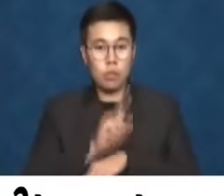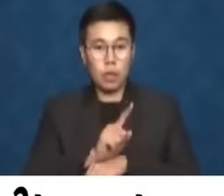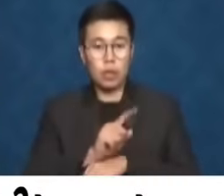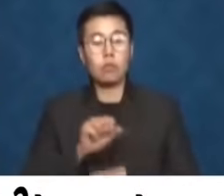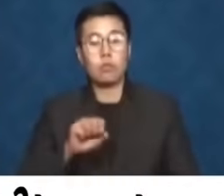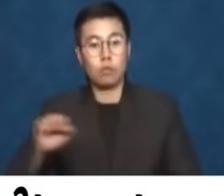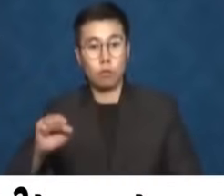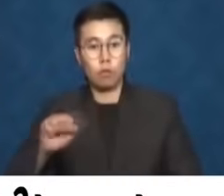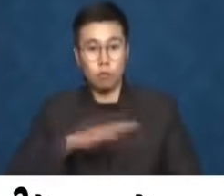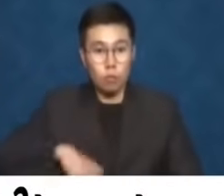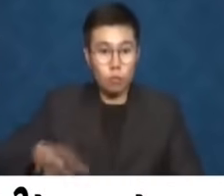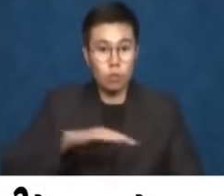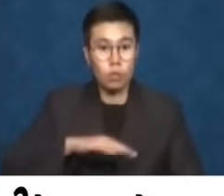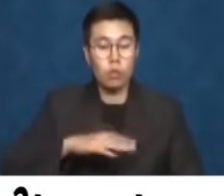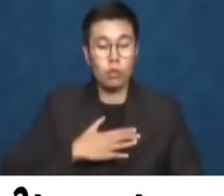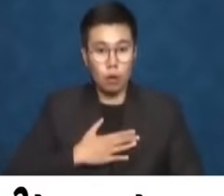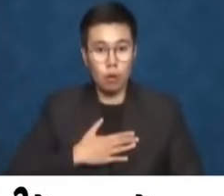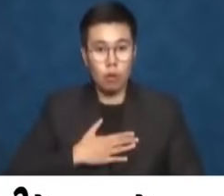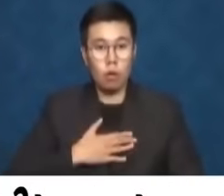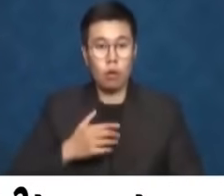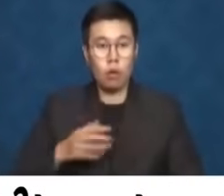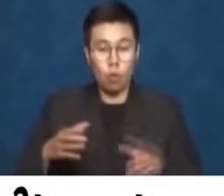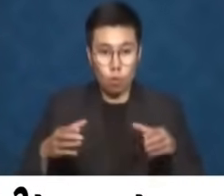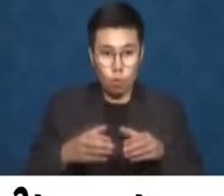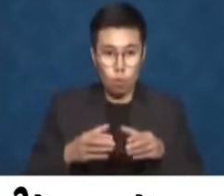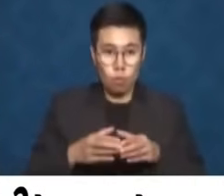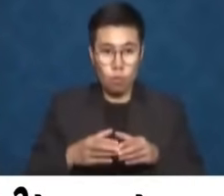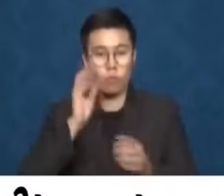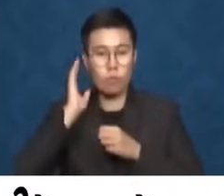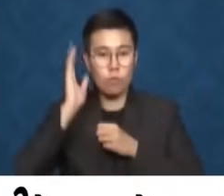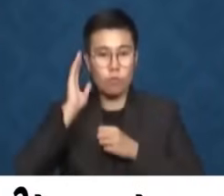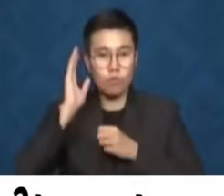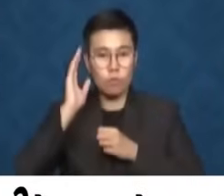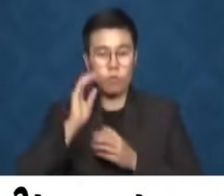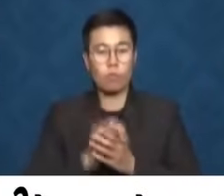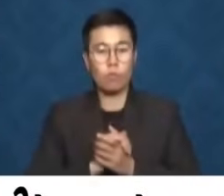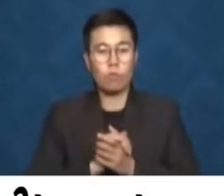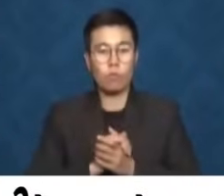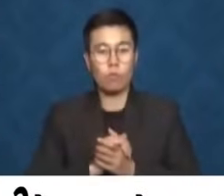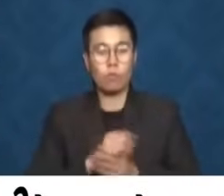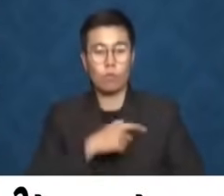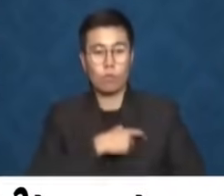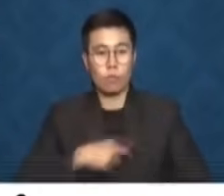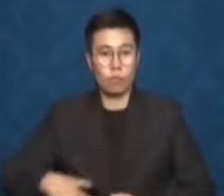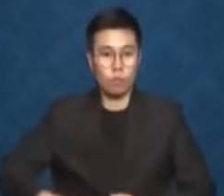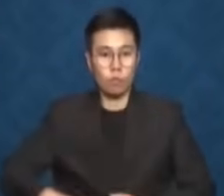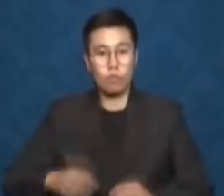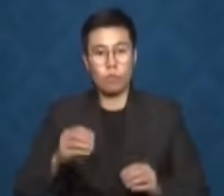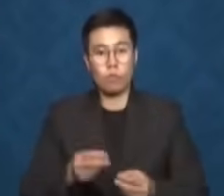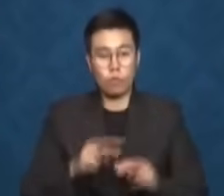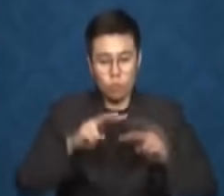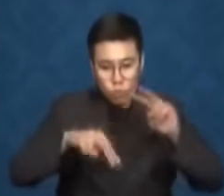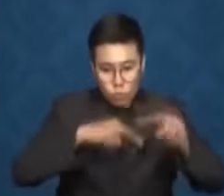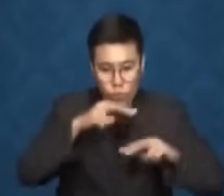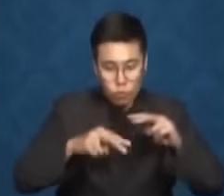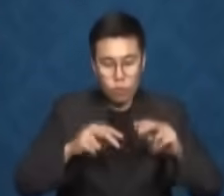ว่าเรื่องนี้ที่พวกเรา ส่วนด้านคุณจุลินนะครับก็บอกเลยว่าอยากให้มีเรื่องของการถวายความปลอดภัย